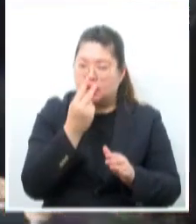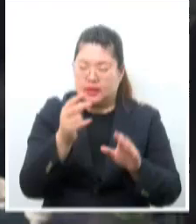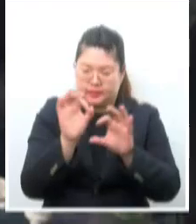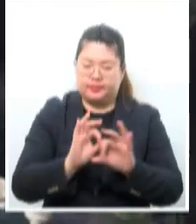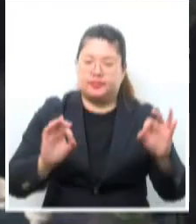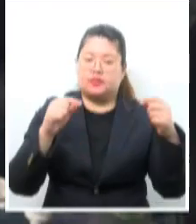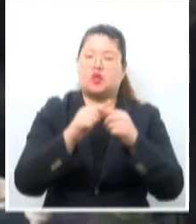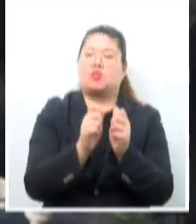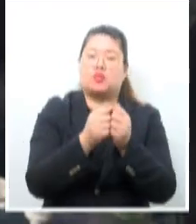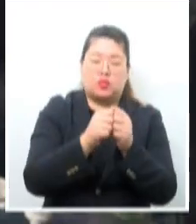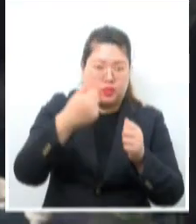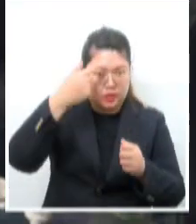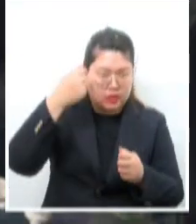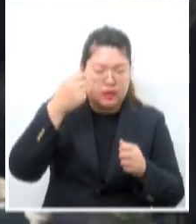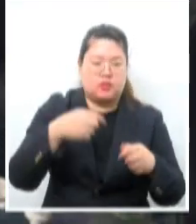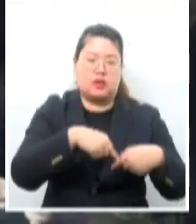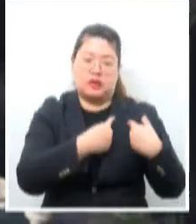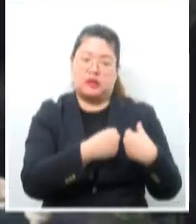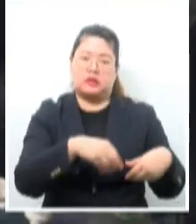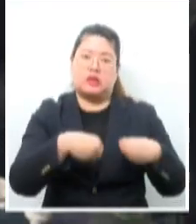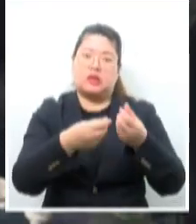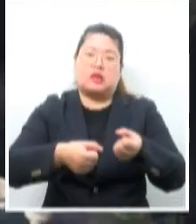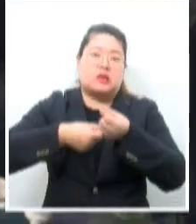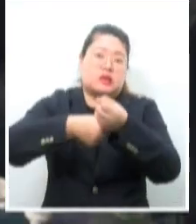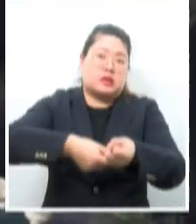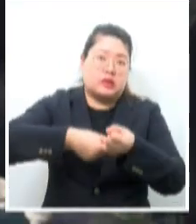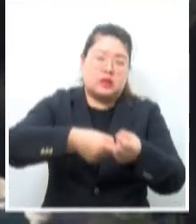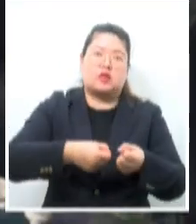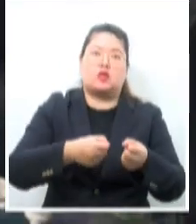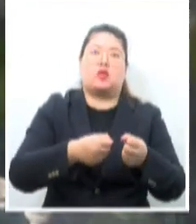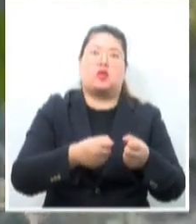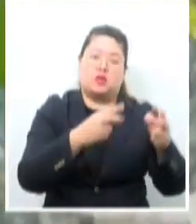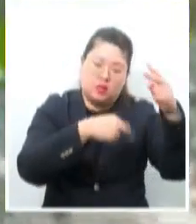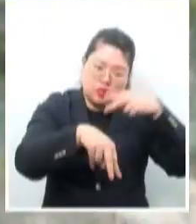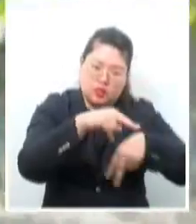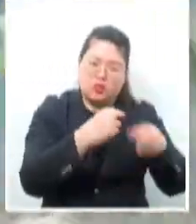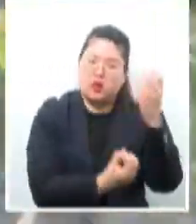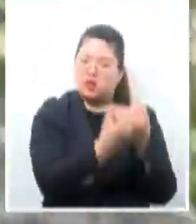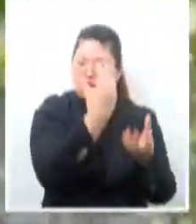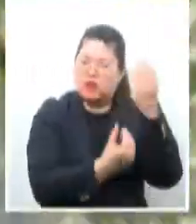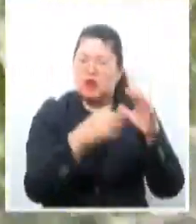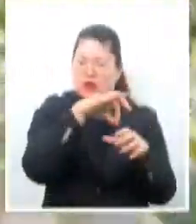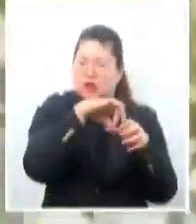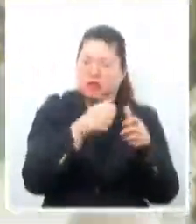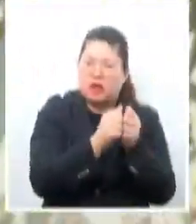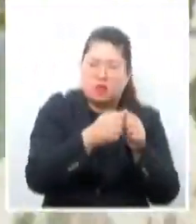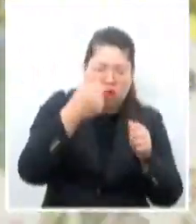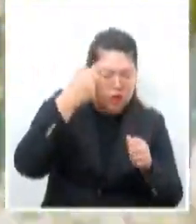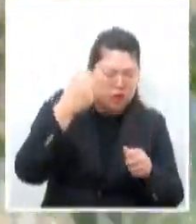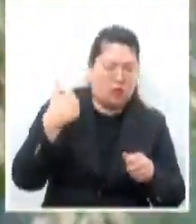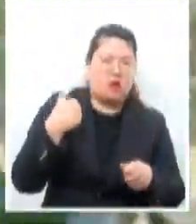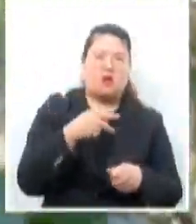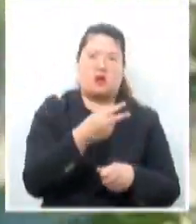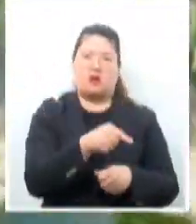าแฟและเพื่อเสริมสร้างกำลังใจให้กับเกษตรกรได้บำรุงดูแลไร่กาแฟให้ได้ผลผลิตที่มีคุณภาพ